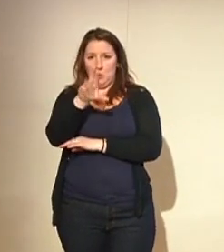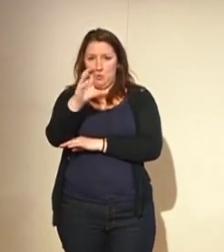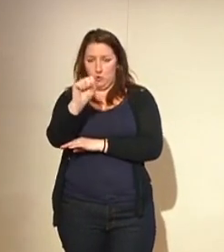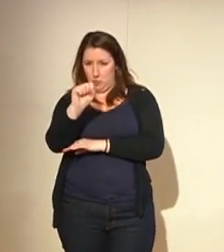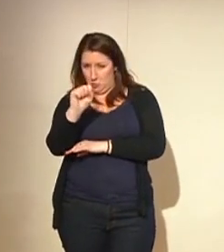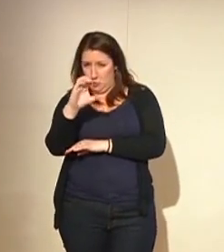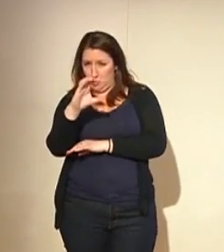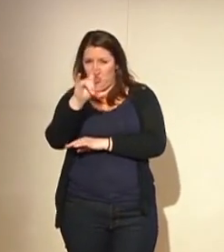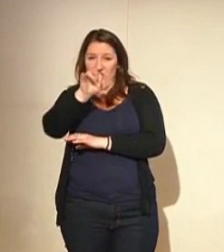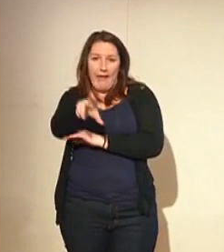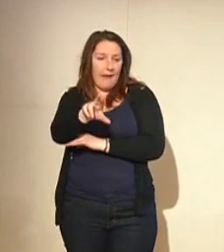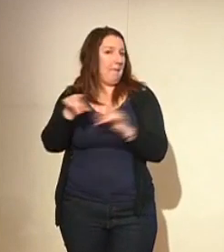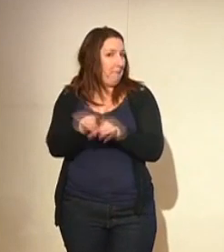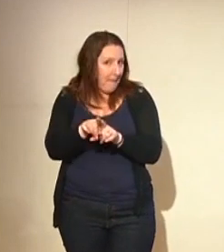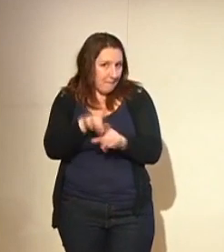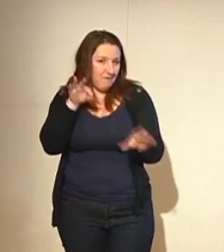même